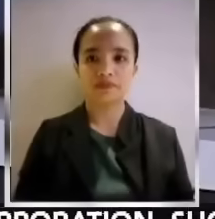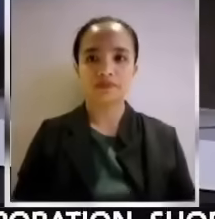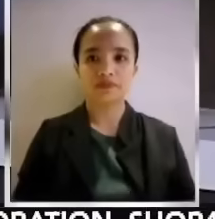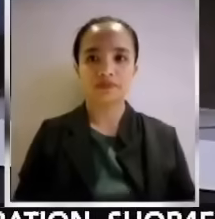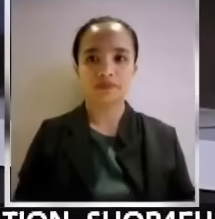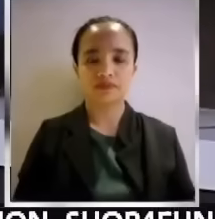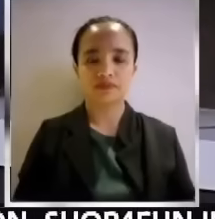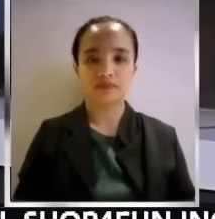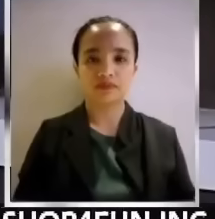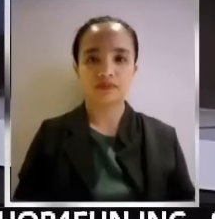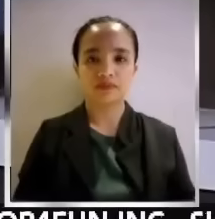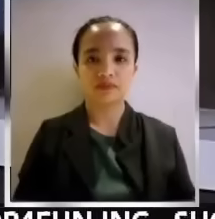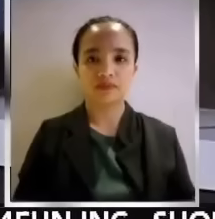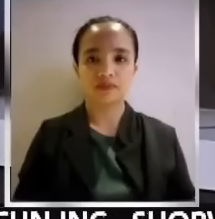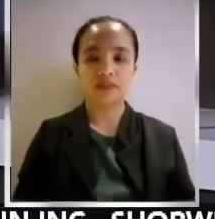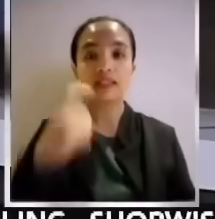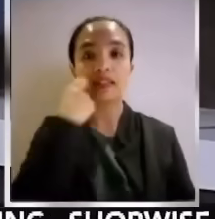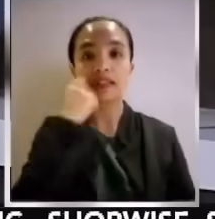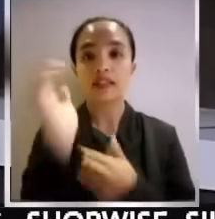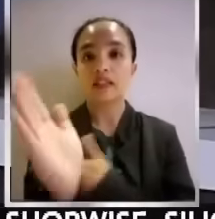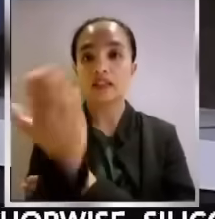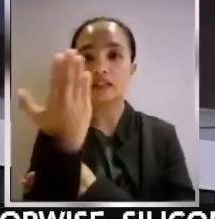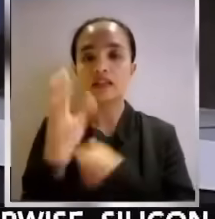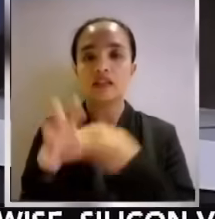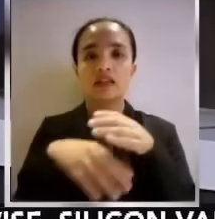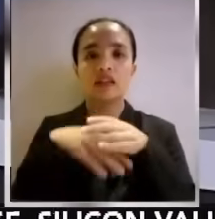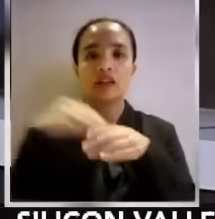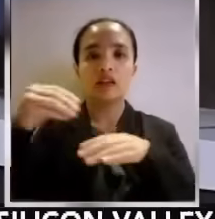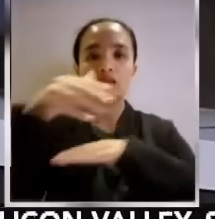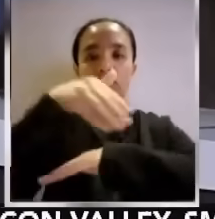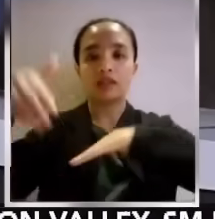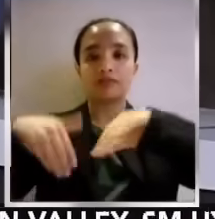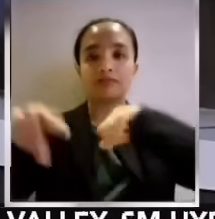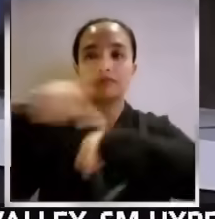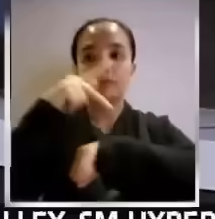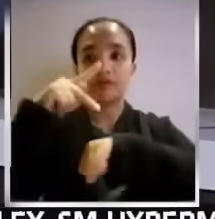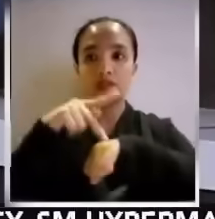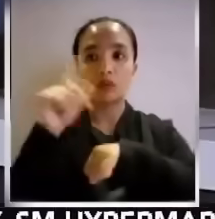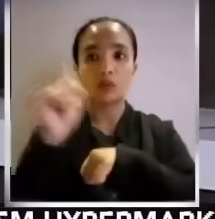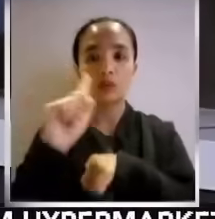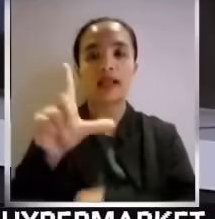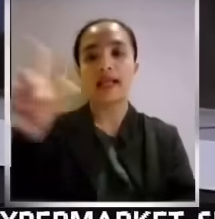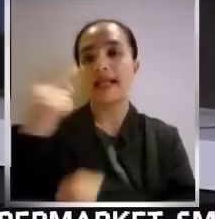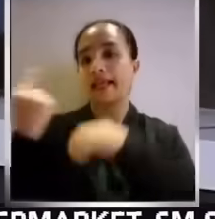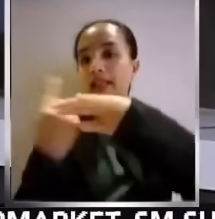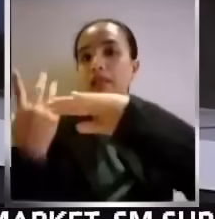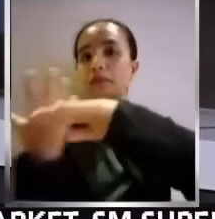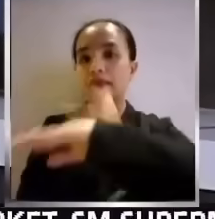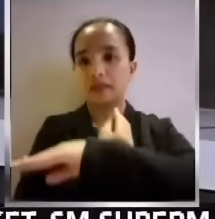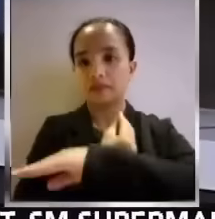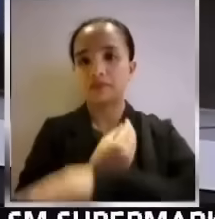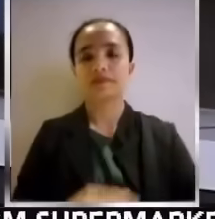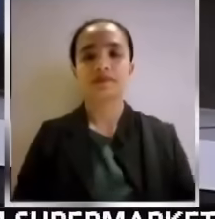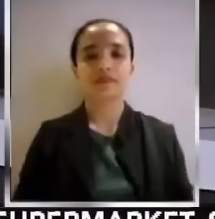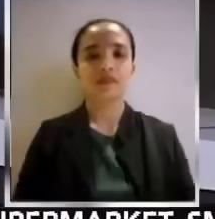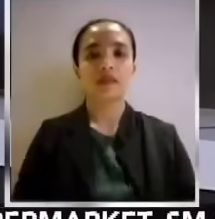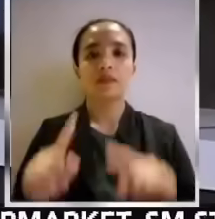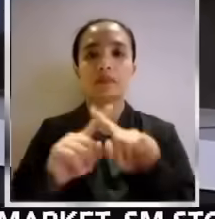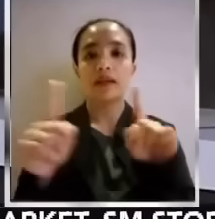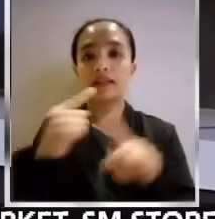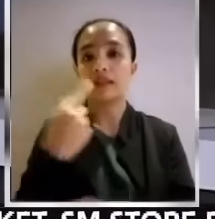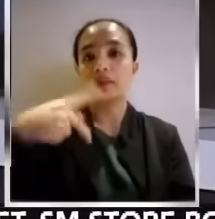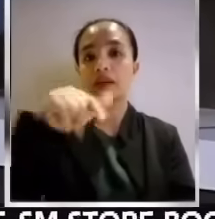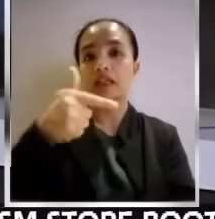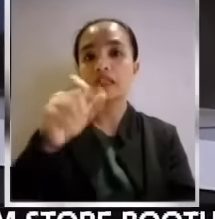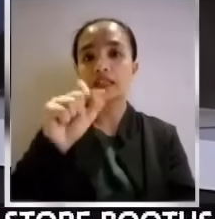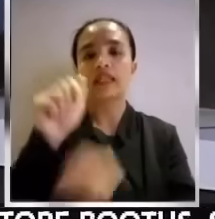Nakalabas na po kanina madaling araw ng Philippine Area of Responsibility ang binabantayang Low Pressure Area o LPA. Pero ayon sa pag-asa, magpapaulan pa